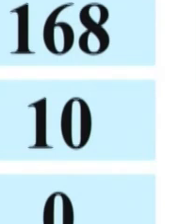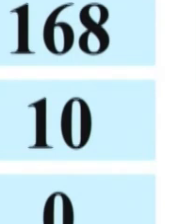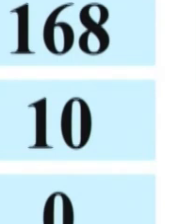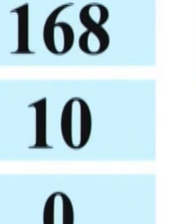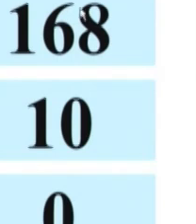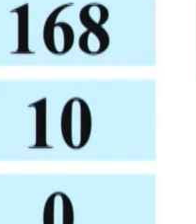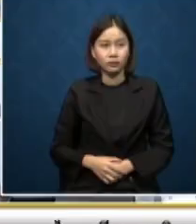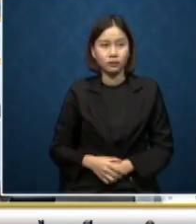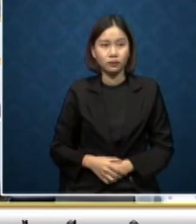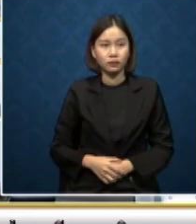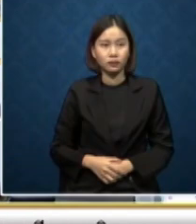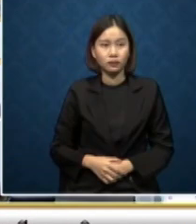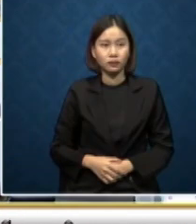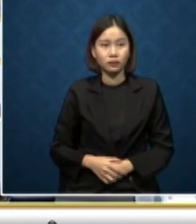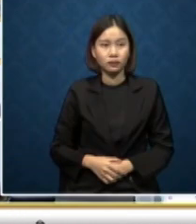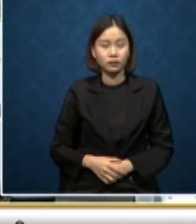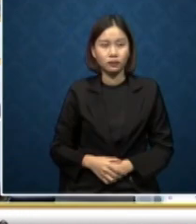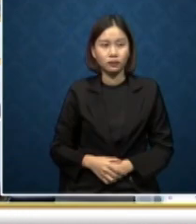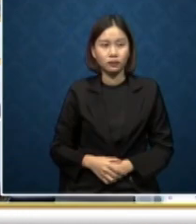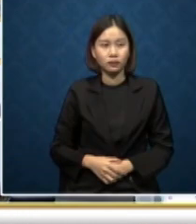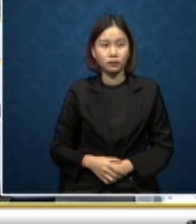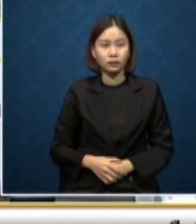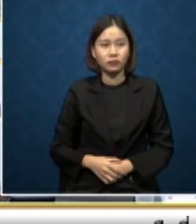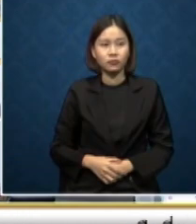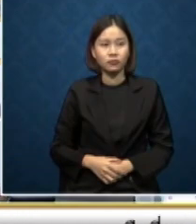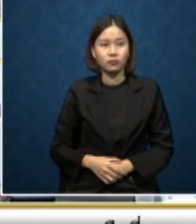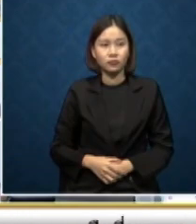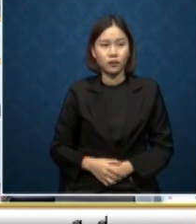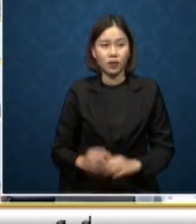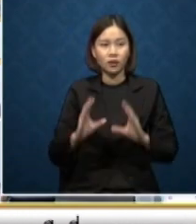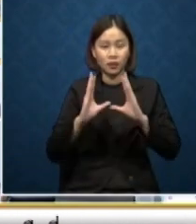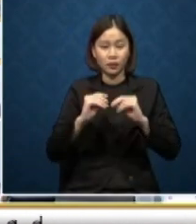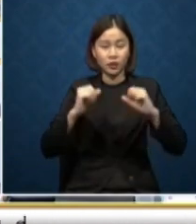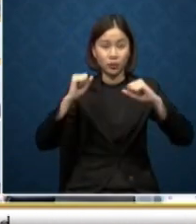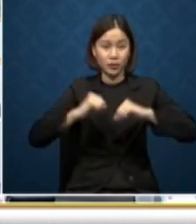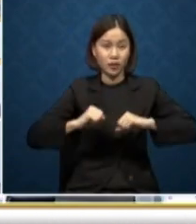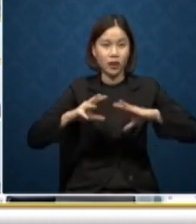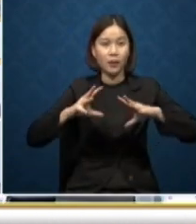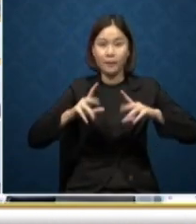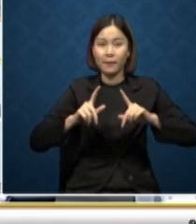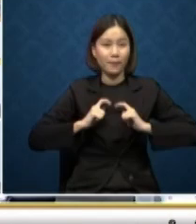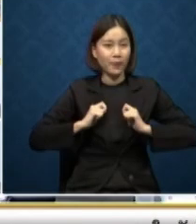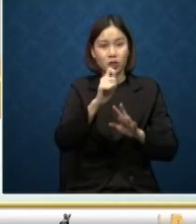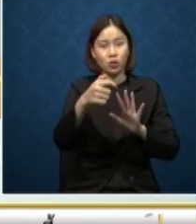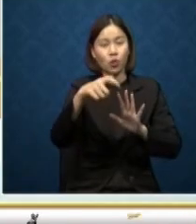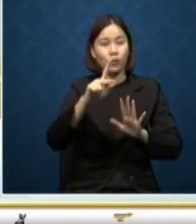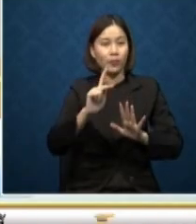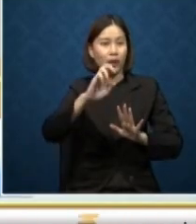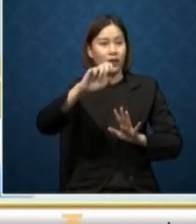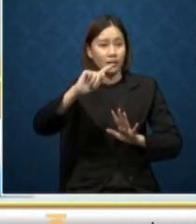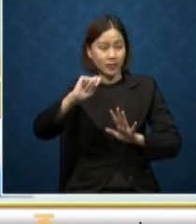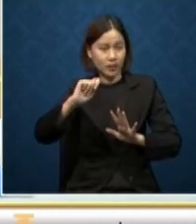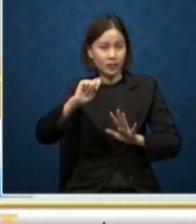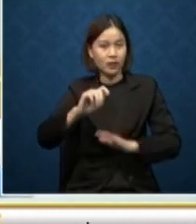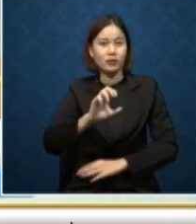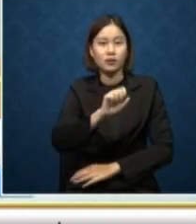ไม่ใช้เอกสิทธิ์อะไรทั้งนั้นผมพร้อมสู้แต่อ่ะสภาเขาโหวตไม่เห็นชอบอ้าวให้ส่งตัวไปครับเรามาดูราย